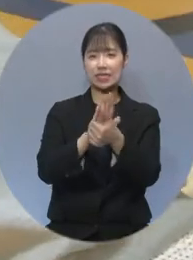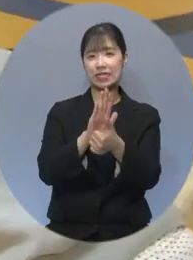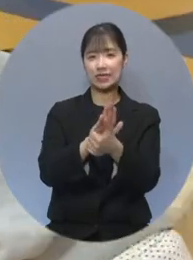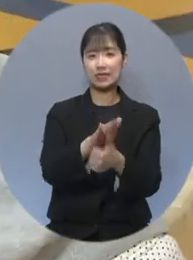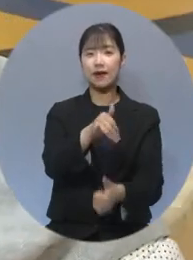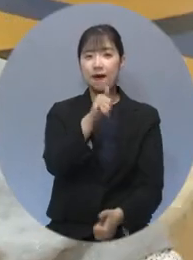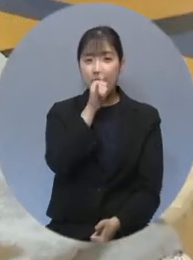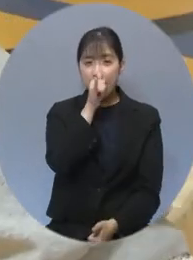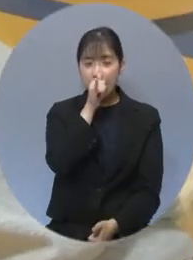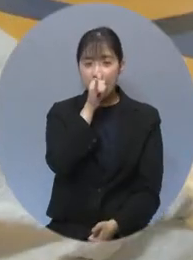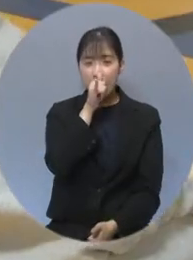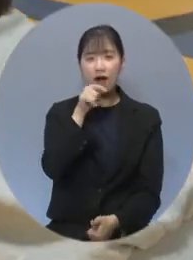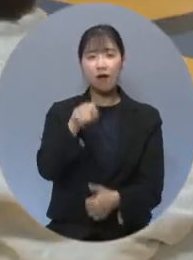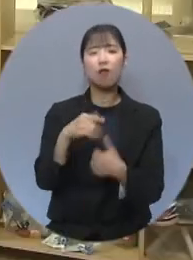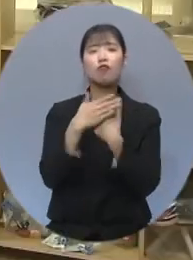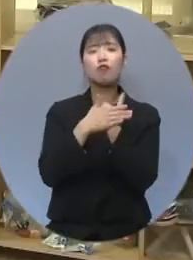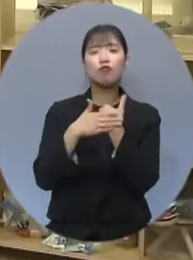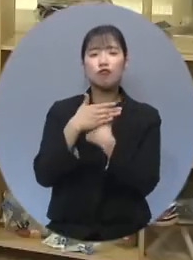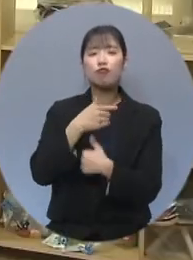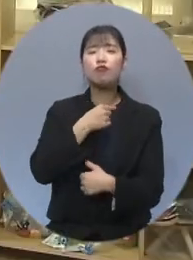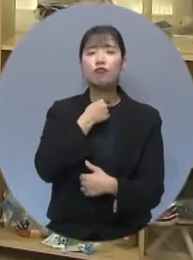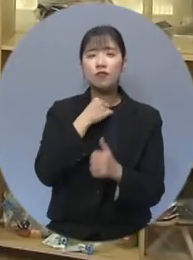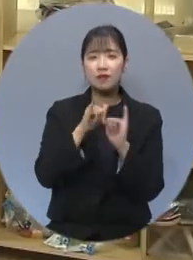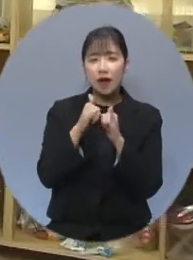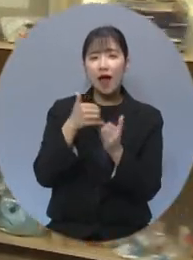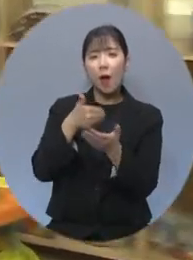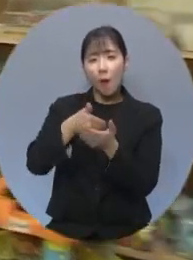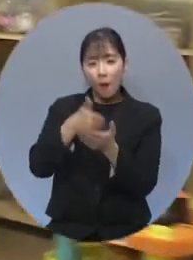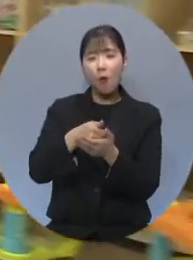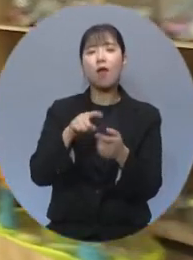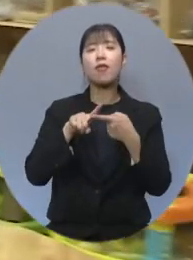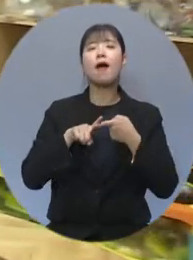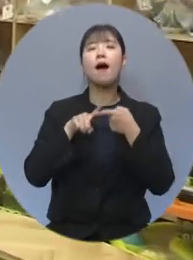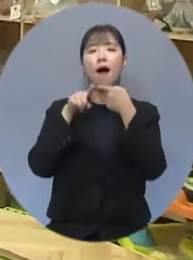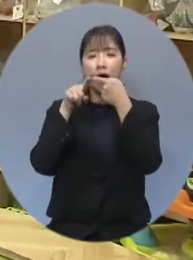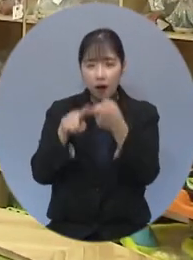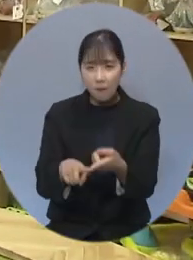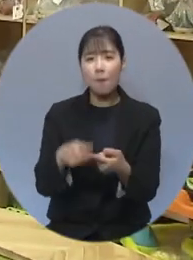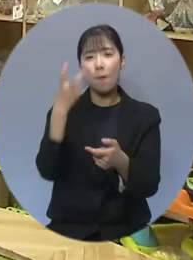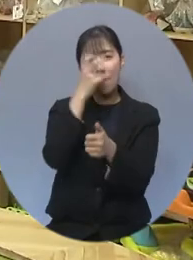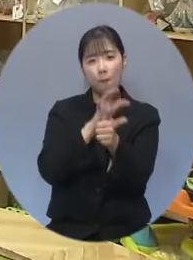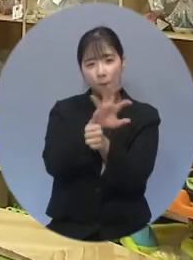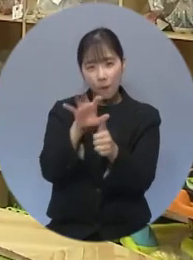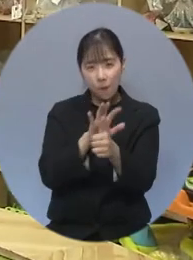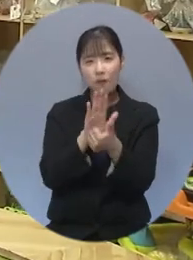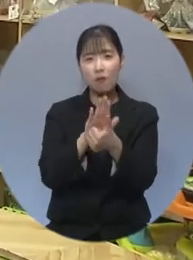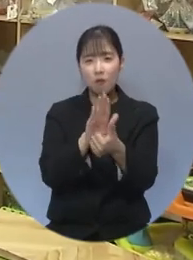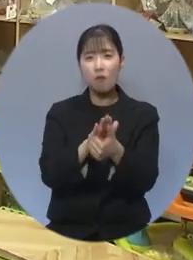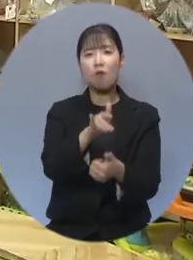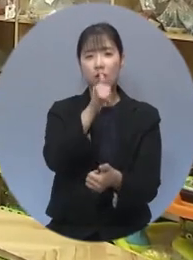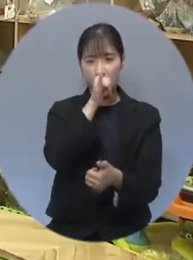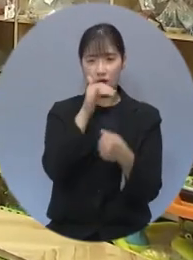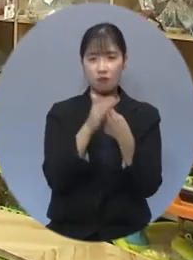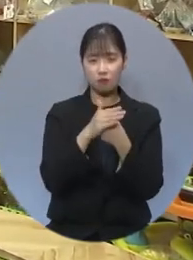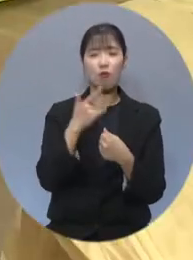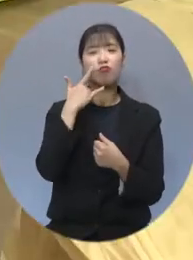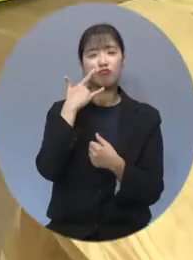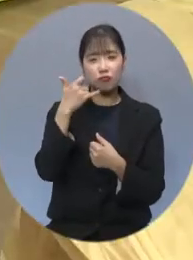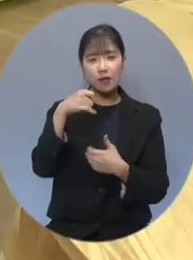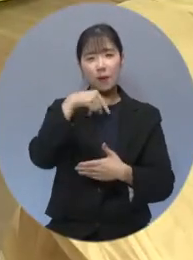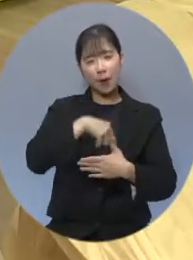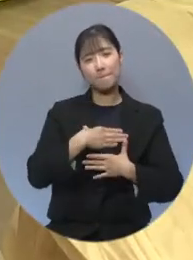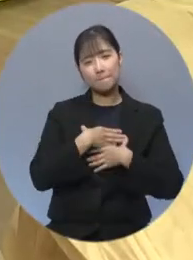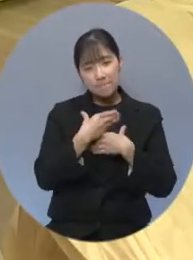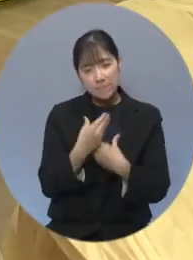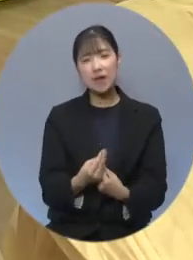해주고 있는데 그 수유자가 요구하는 대로 저희들이 돌봄 시스템을 제공을 하고 있어서 우리 부모님들이 맘